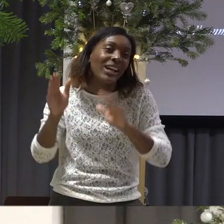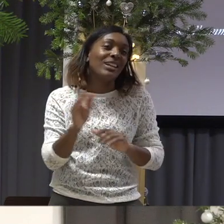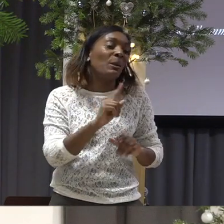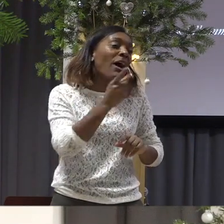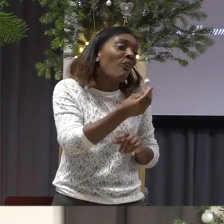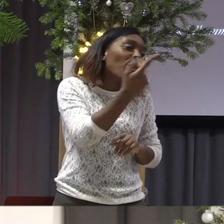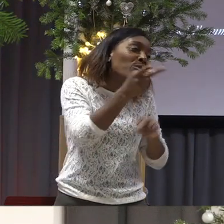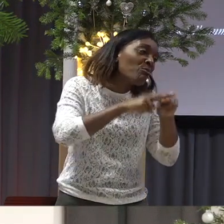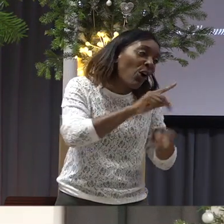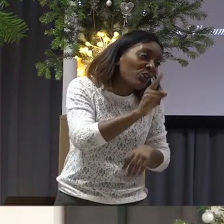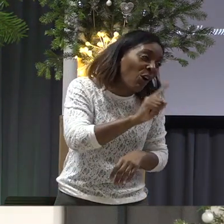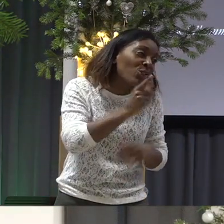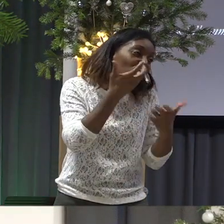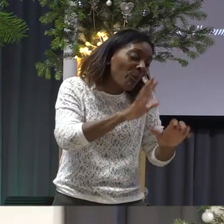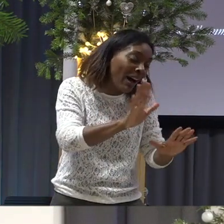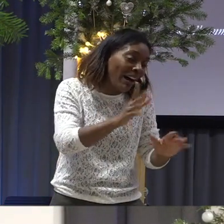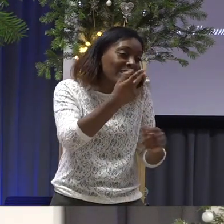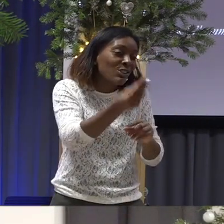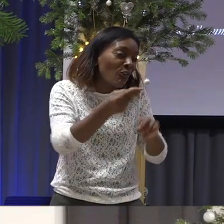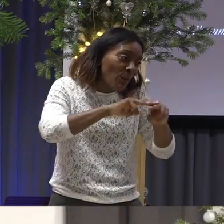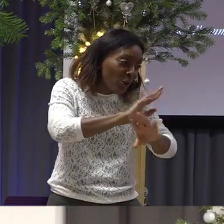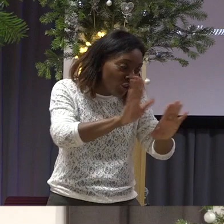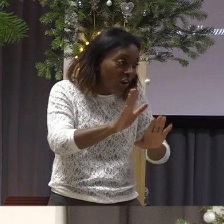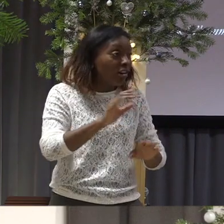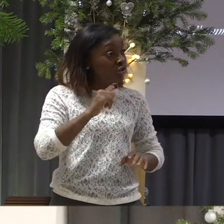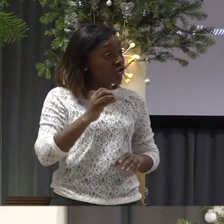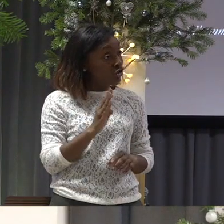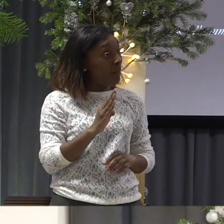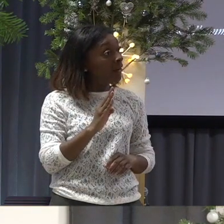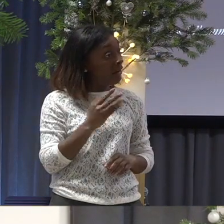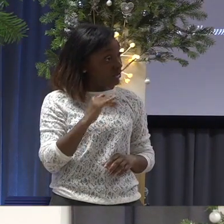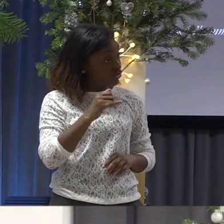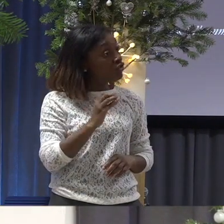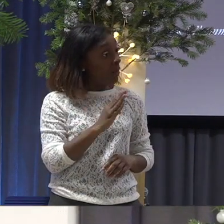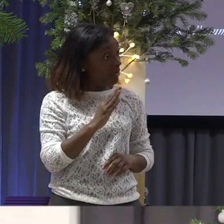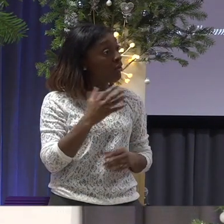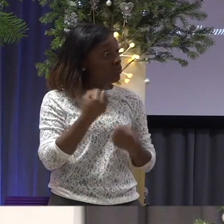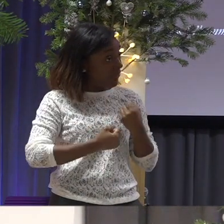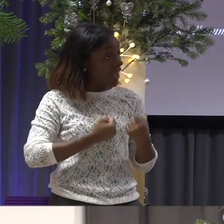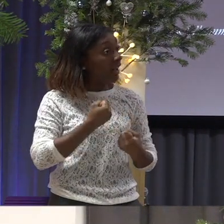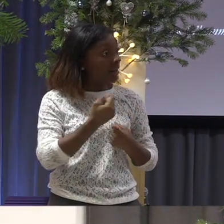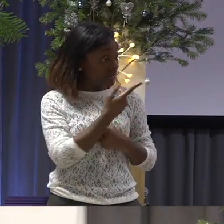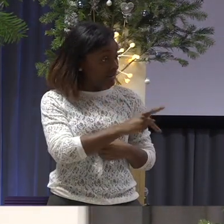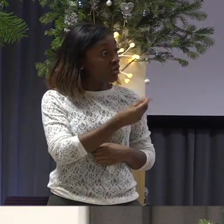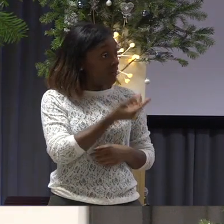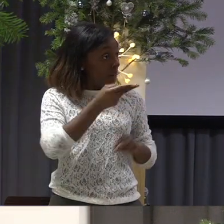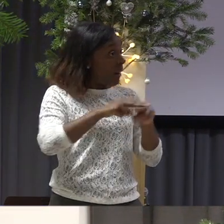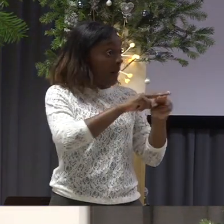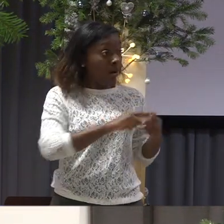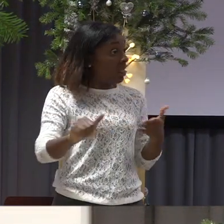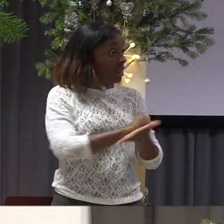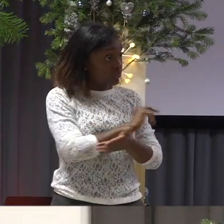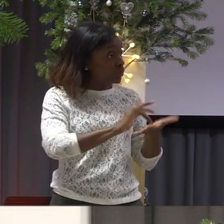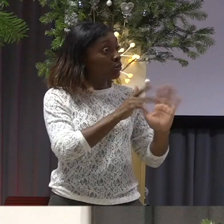Je rappelle simplement, Job a eu des moments difficiles. Hein? Et il a aimé Dieu pour ce qu'il est. Deuxième chose,